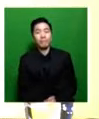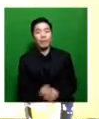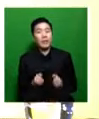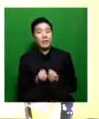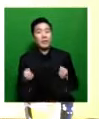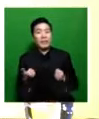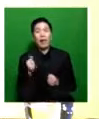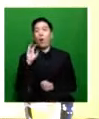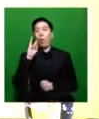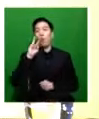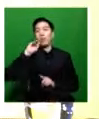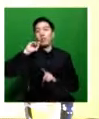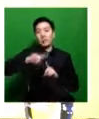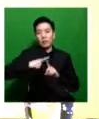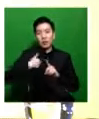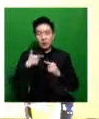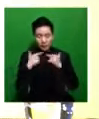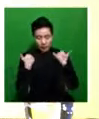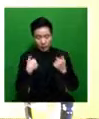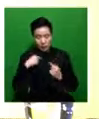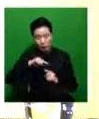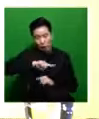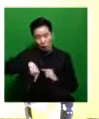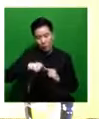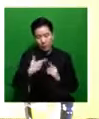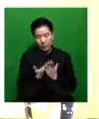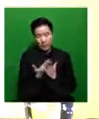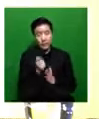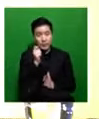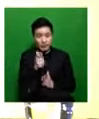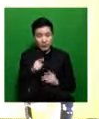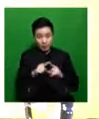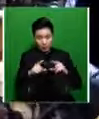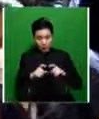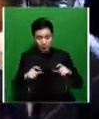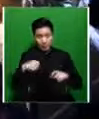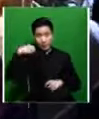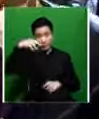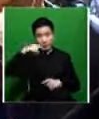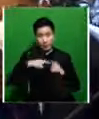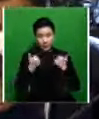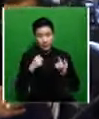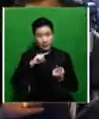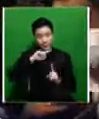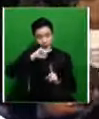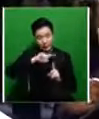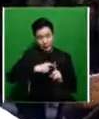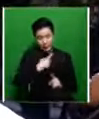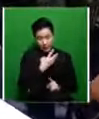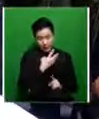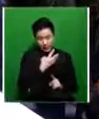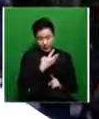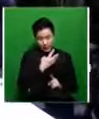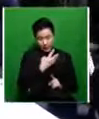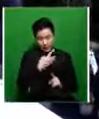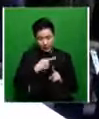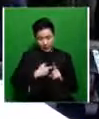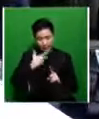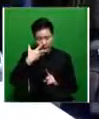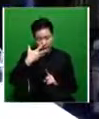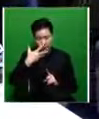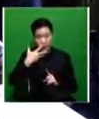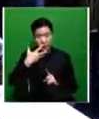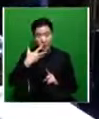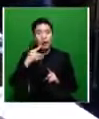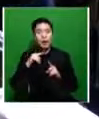ไม่เกิน6เดือนของแต่ละรอบบินสำหรับใบแจ้งค่าไฟฟ้าของเดือนเมษาแล้วก็พฤษภา